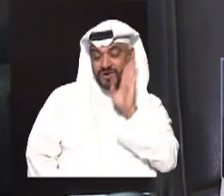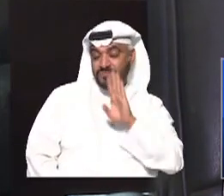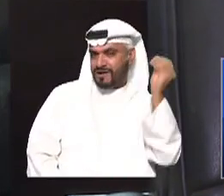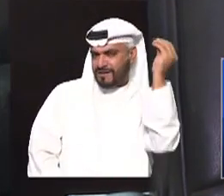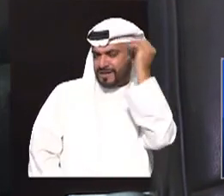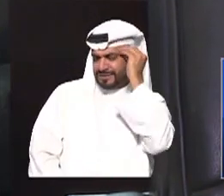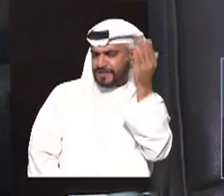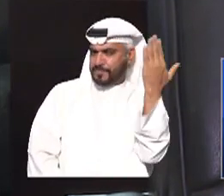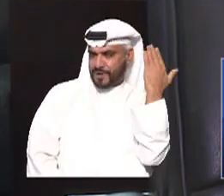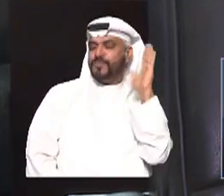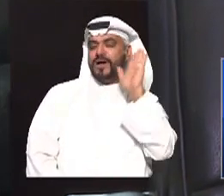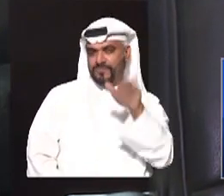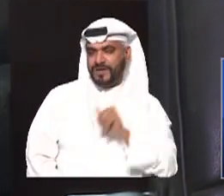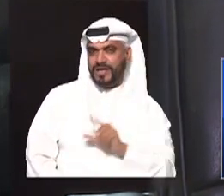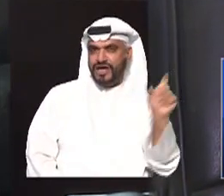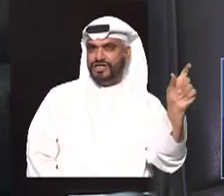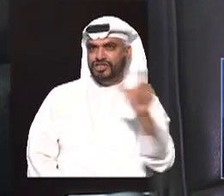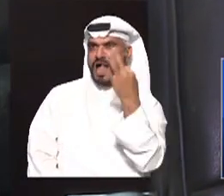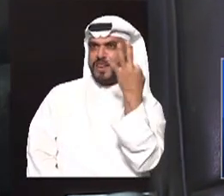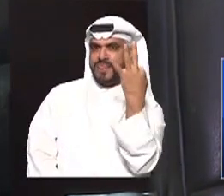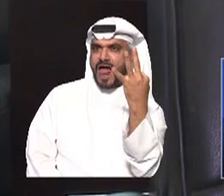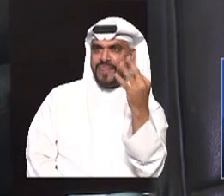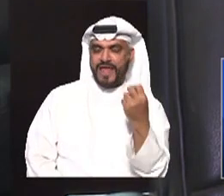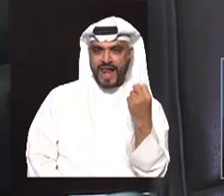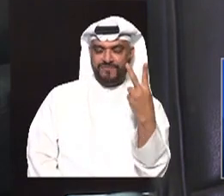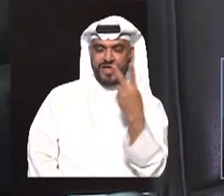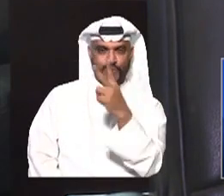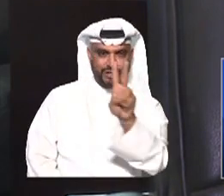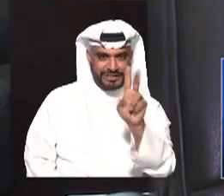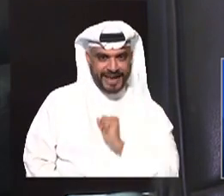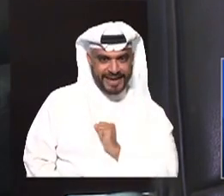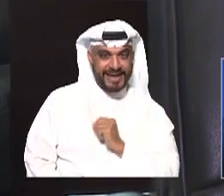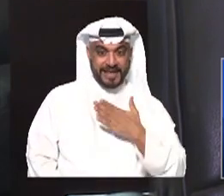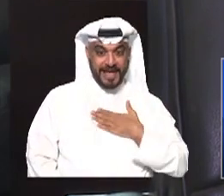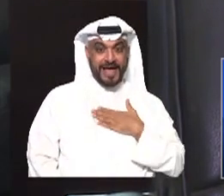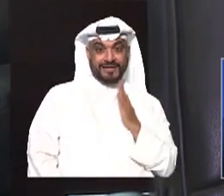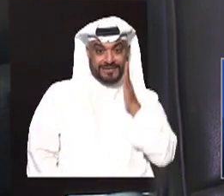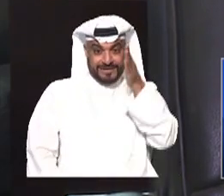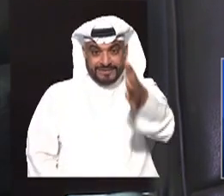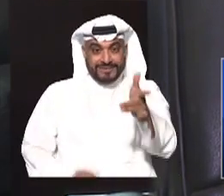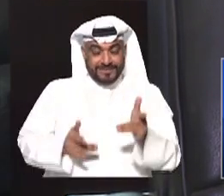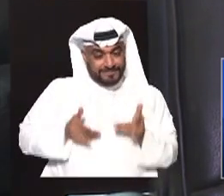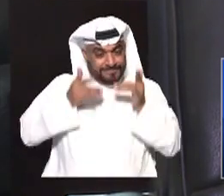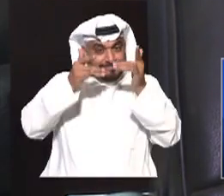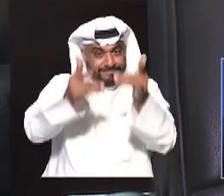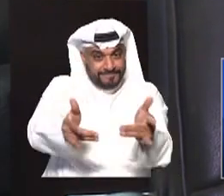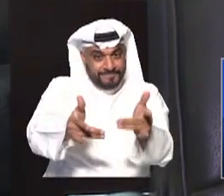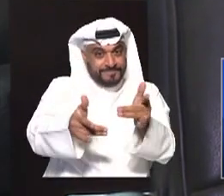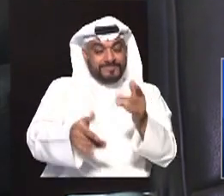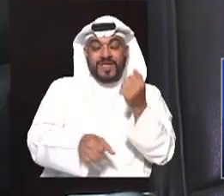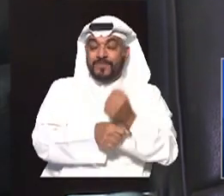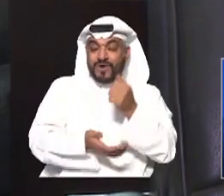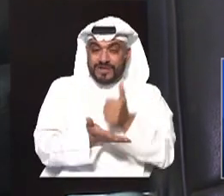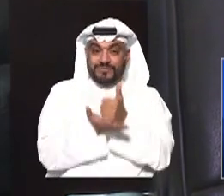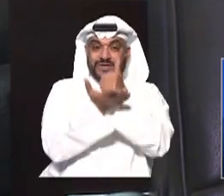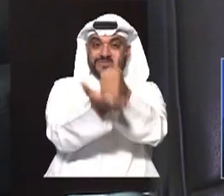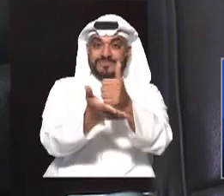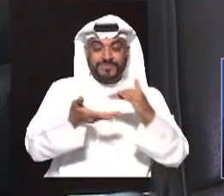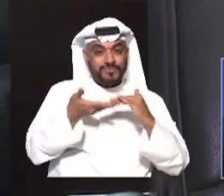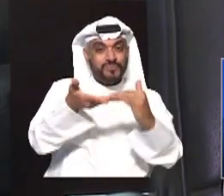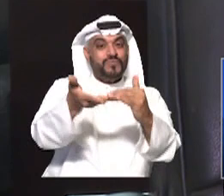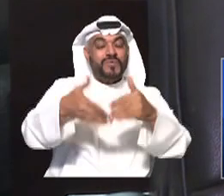في بداية الجائحة في شهر مارس 2020، طلبتنا تقدموا وبادروا طلب فتح باب التطوع لمساعدة الصفوف